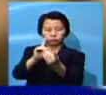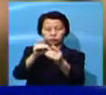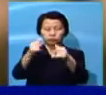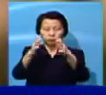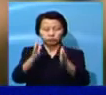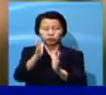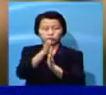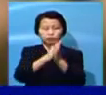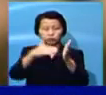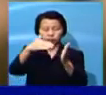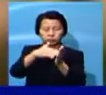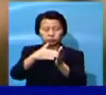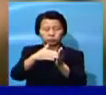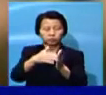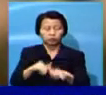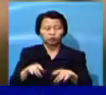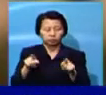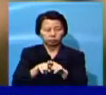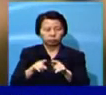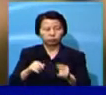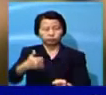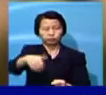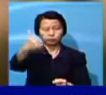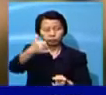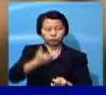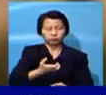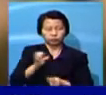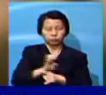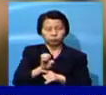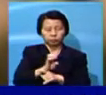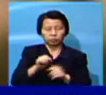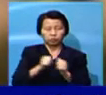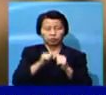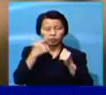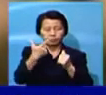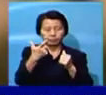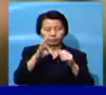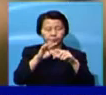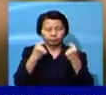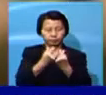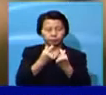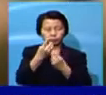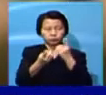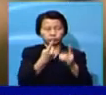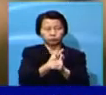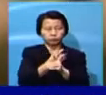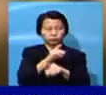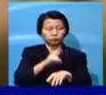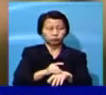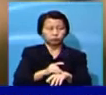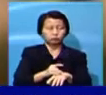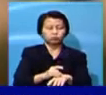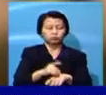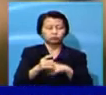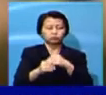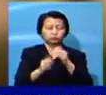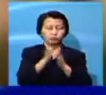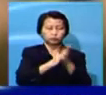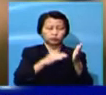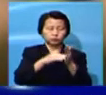pemain New Zealand Ali forsit yang juga pemenang pingat emas dalam kategori empat pasukan di kejahanan dunia di Christ Church tahun